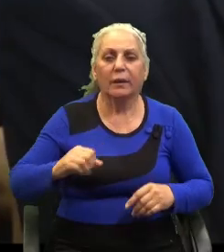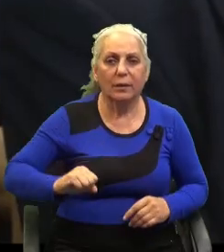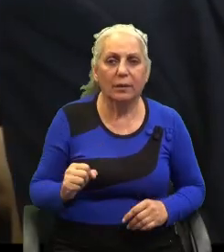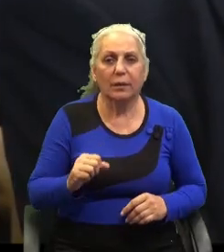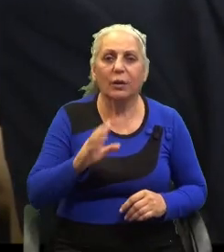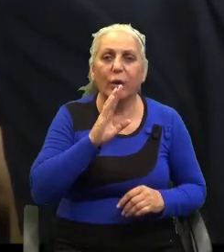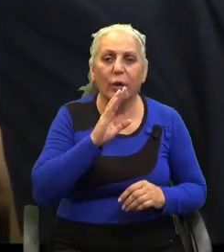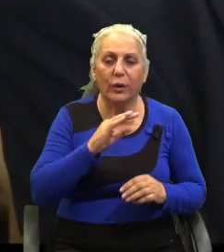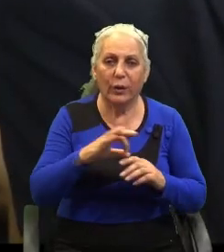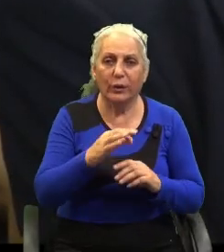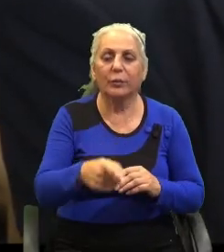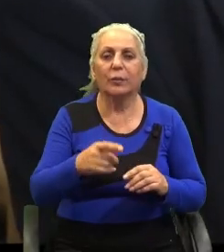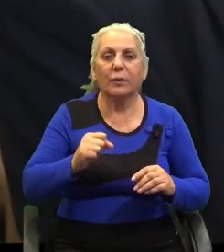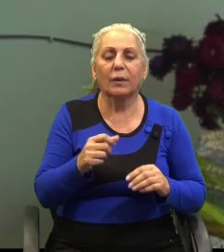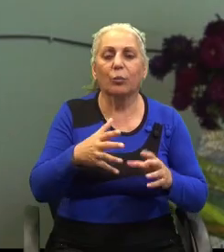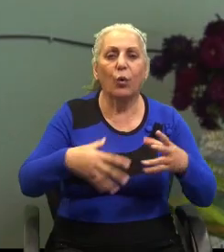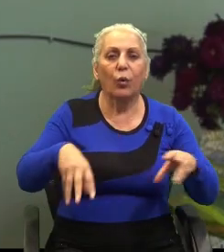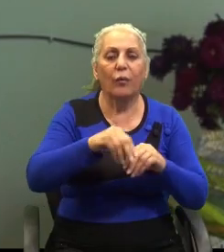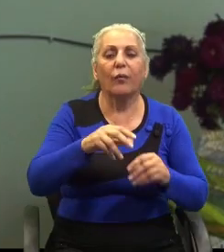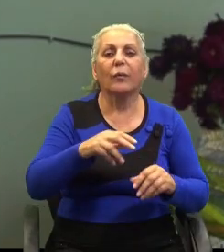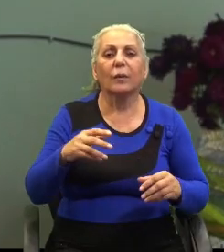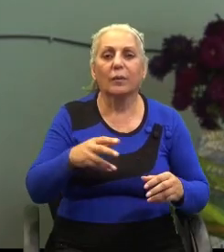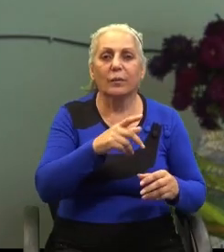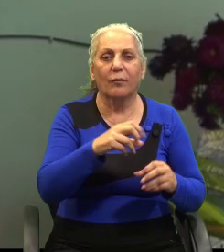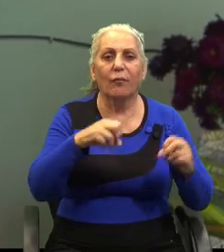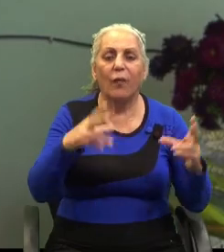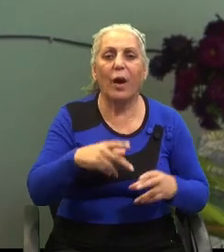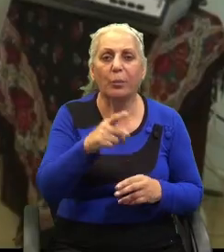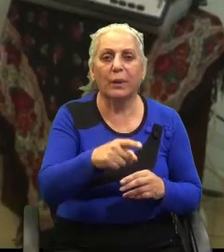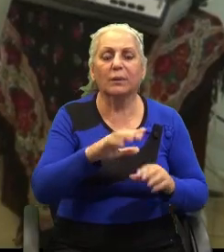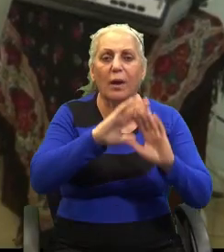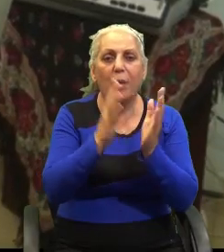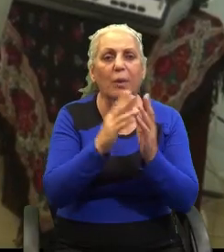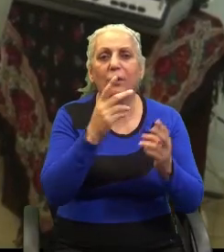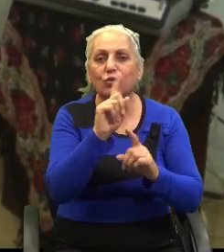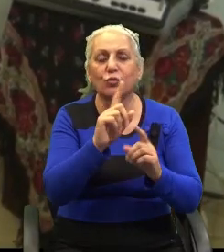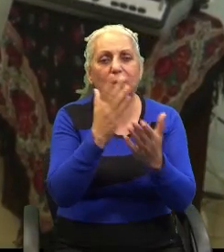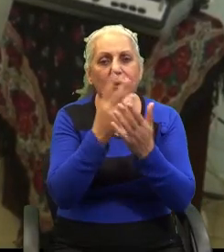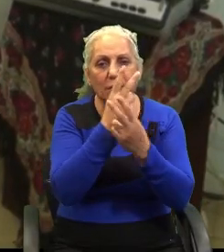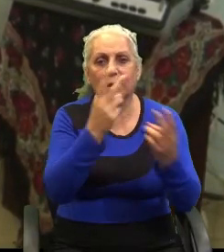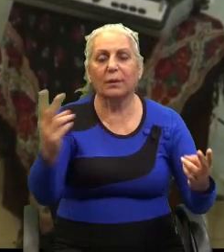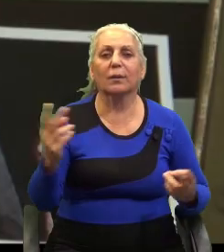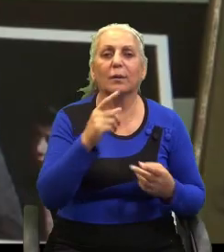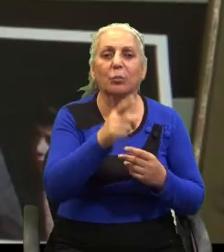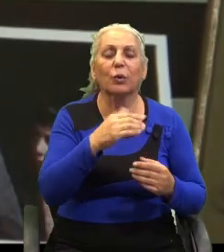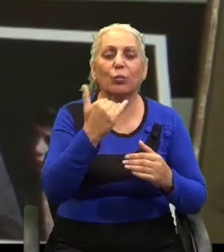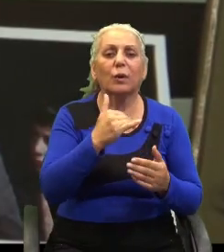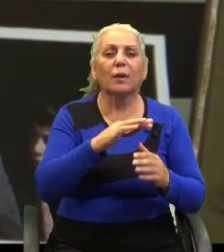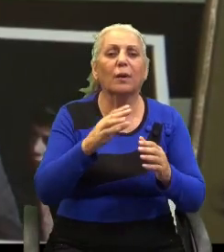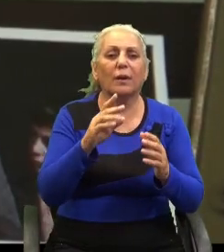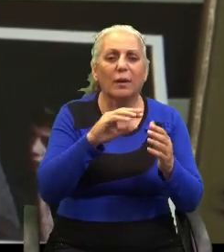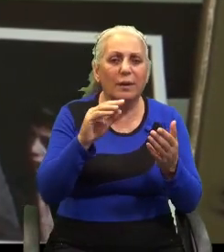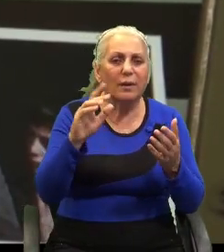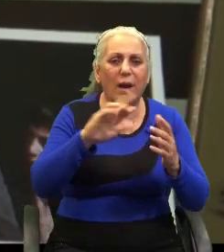քաղաքապետը, մարդիկ, ովքեր սիրում ու գնահատում են վարպետի արվեստը։ Ներկաները խոսում են Սոսարքսյանի դերասանական ու հասարակական գրական